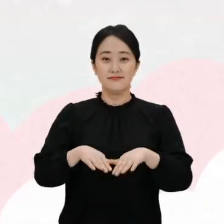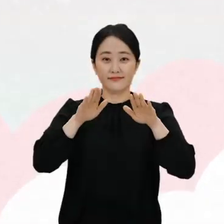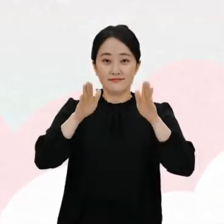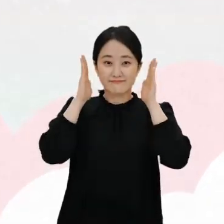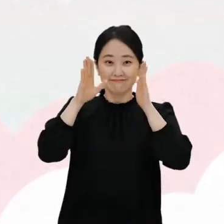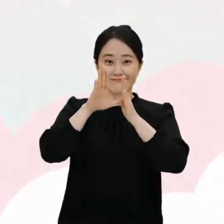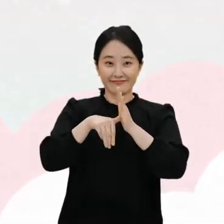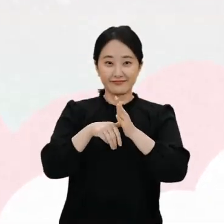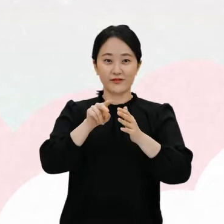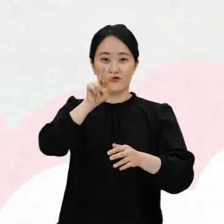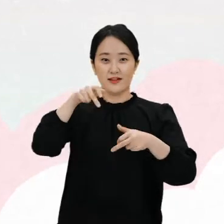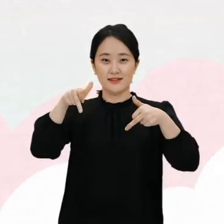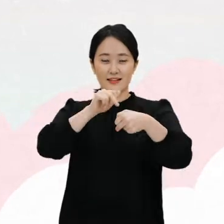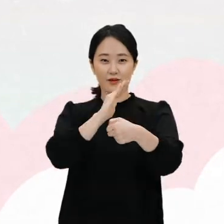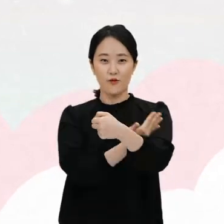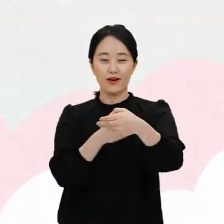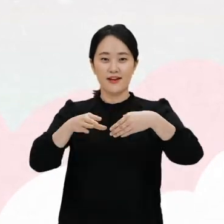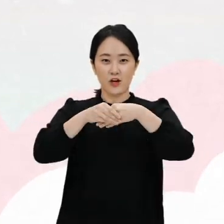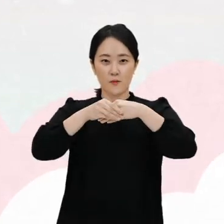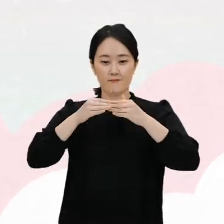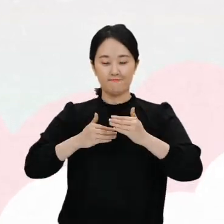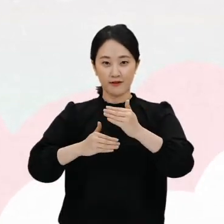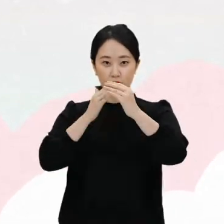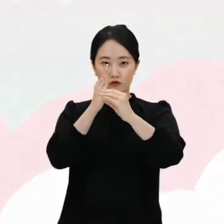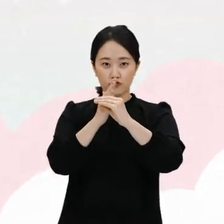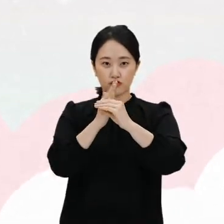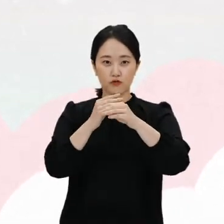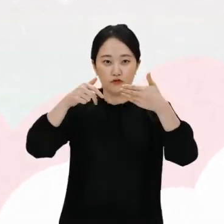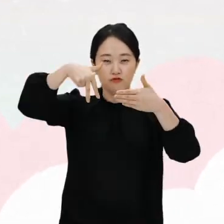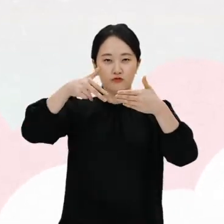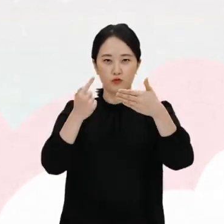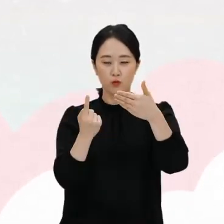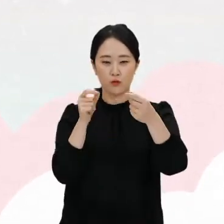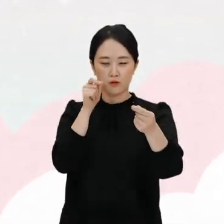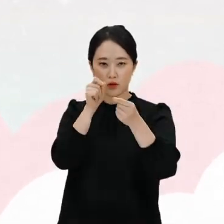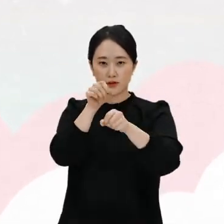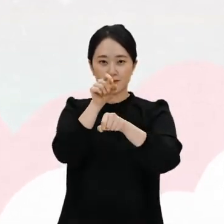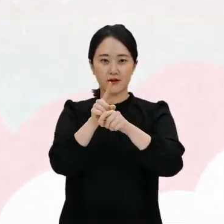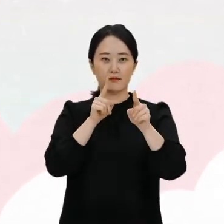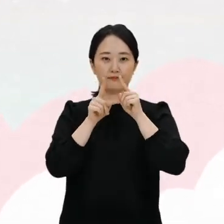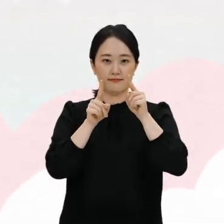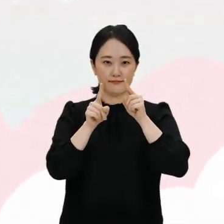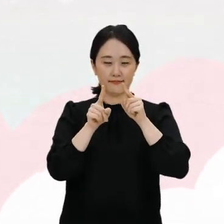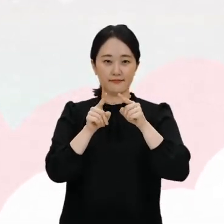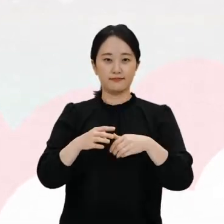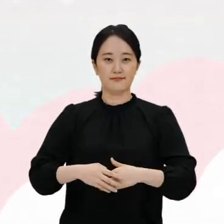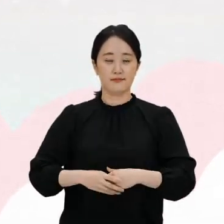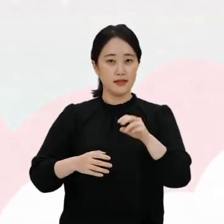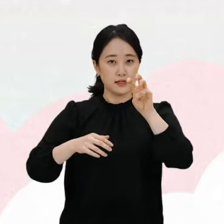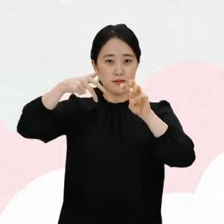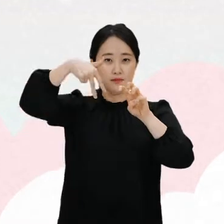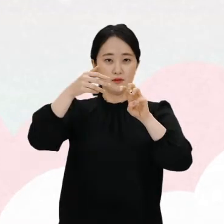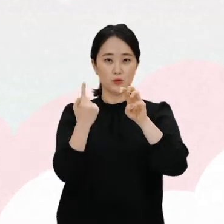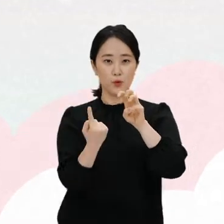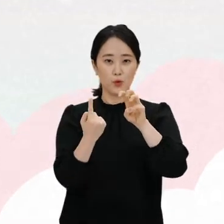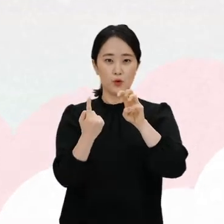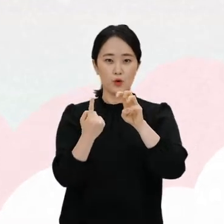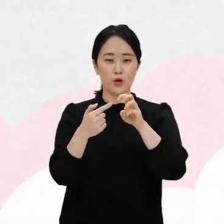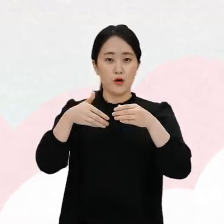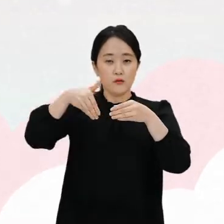이번 시간에는 유엔 장애인 권리 협약의 조항 중 제9조 접근성을 말하다,